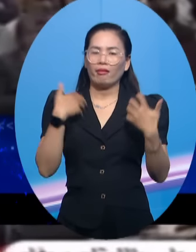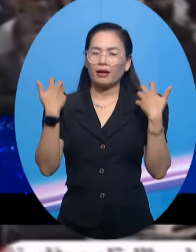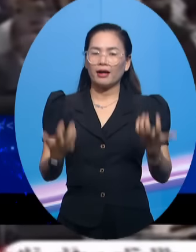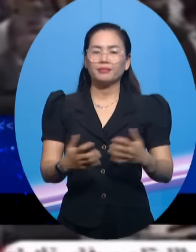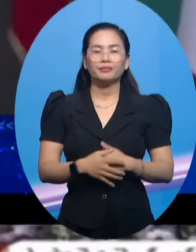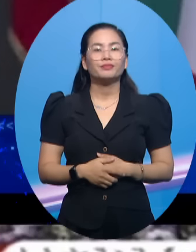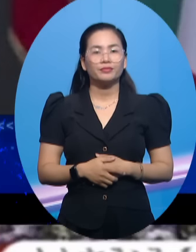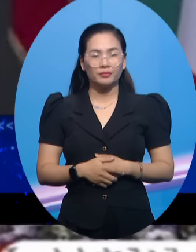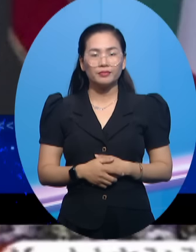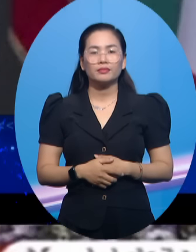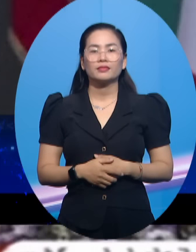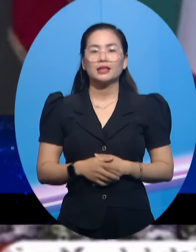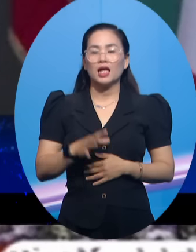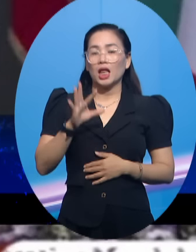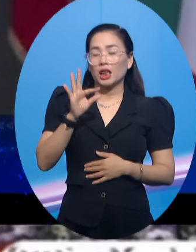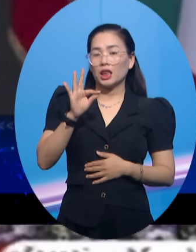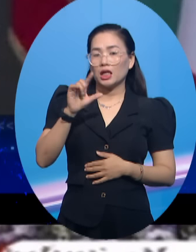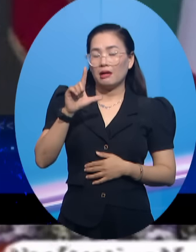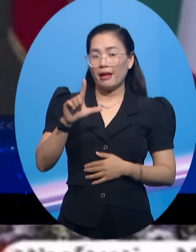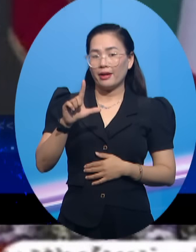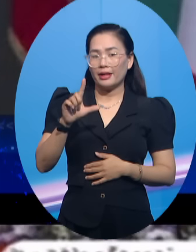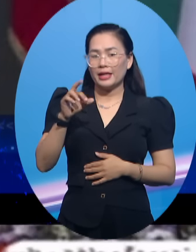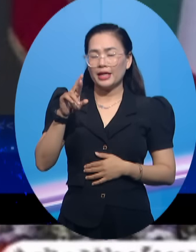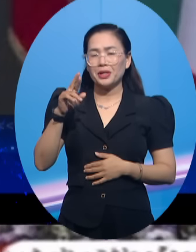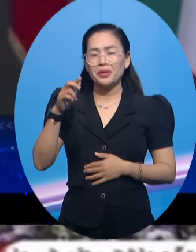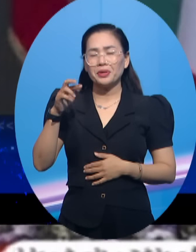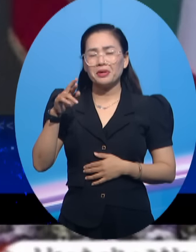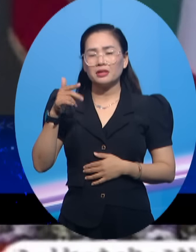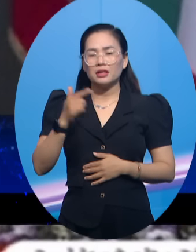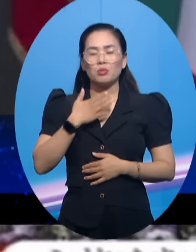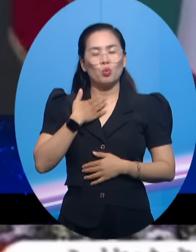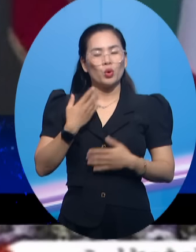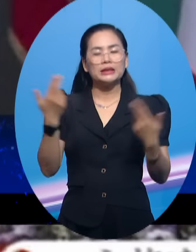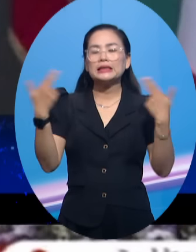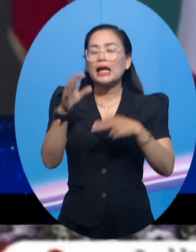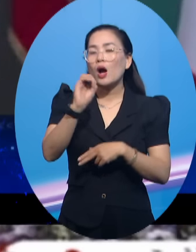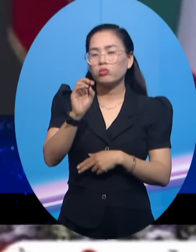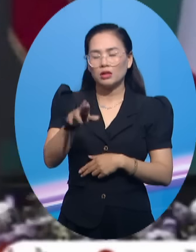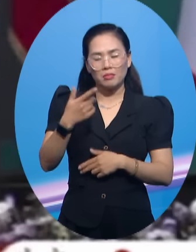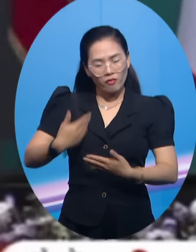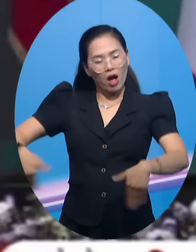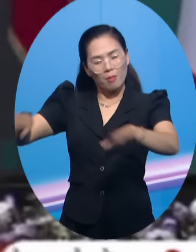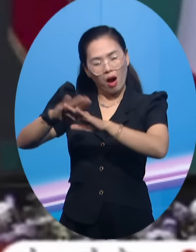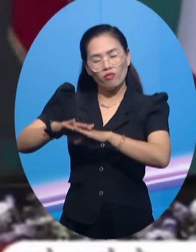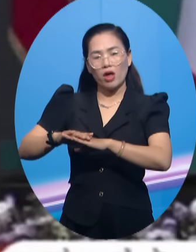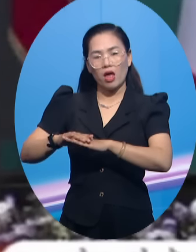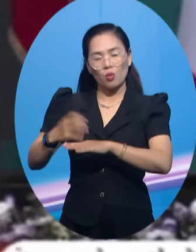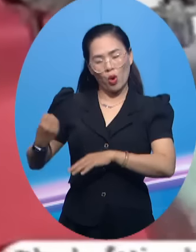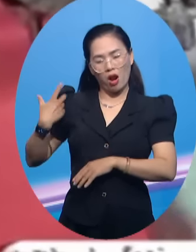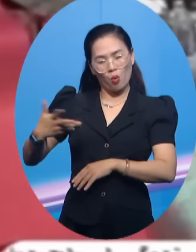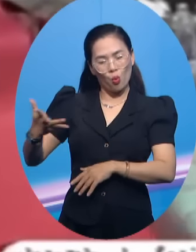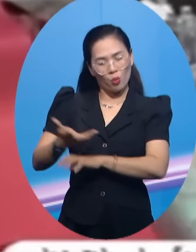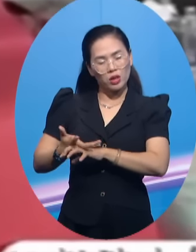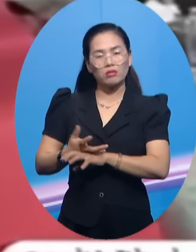Tướng Hossein Salami, tư lệnh IRGC nói không mong muốn chiến tranh nhưng sẽ bảo vệ quyền lợi của dân tộc và quốc gia, đồng thời tuyên